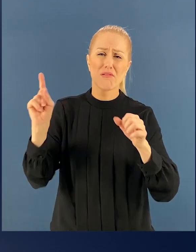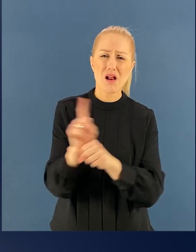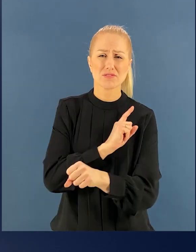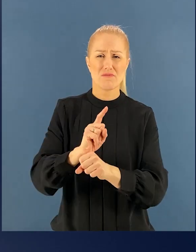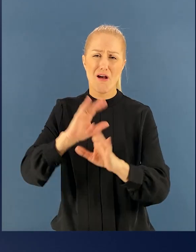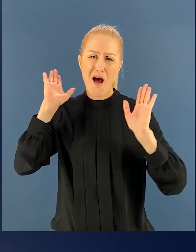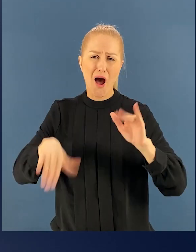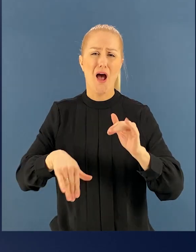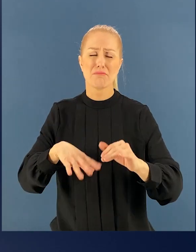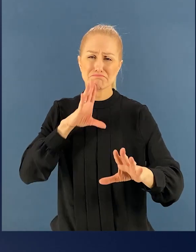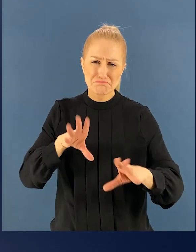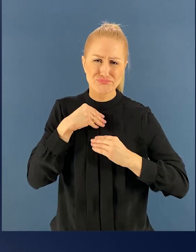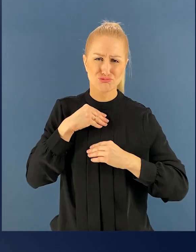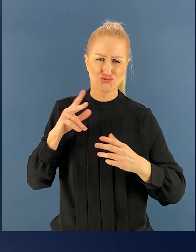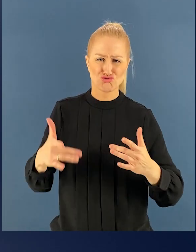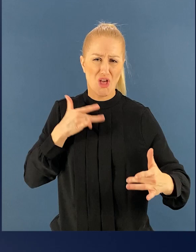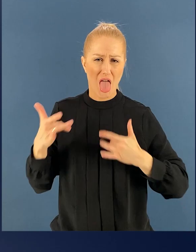Za to, że moja córka